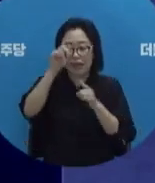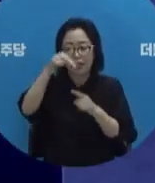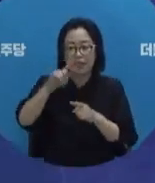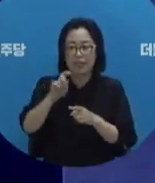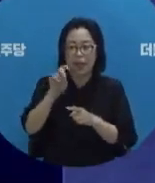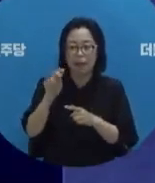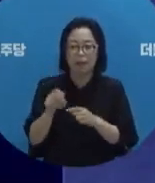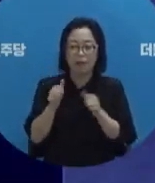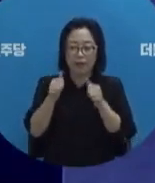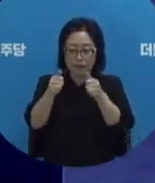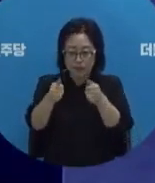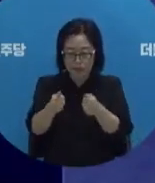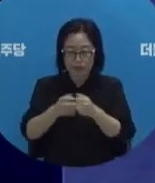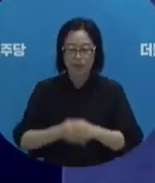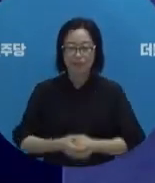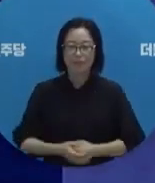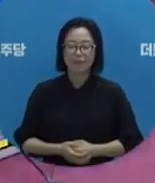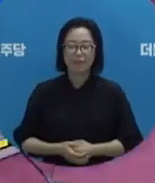인사드립니다